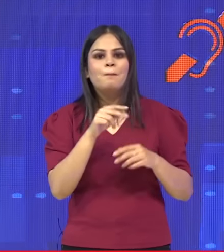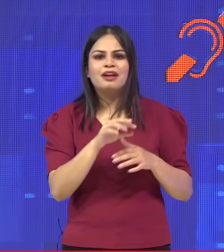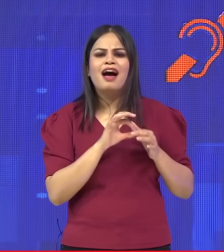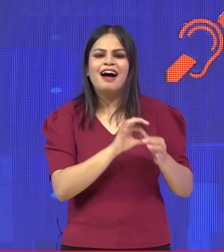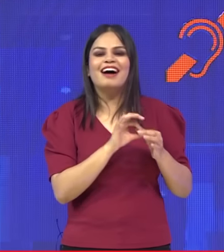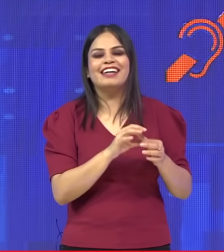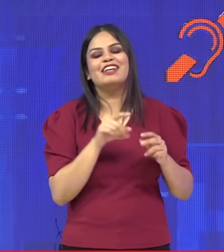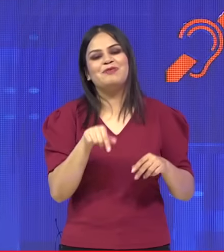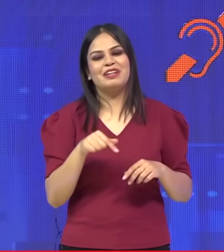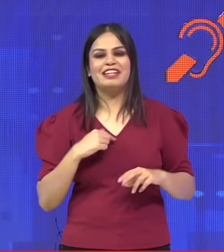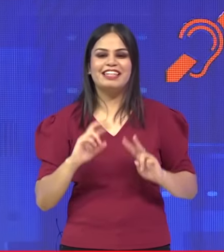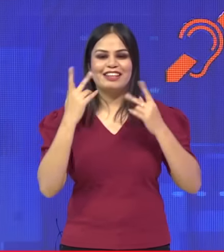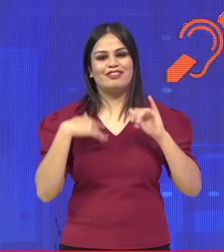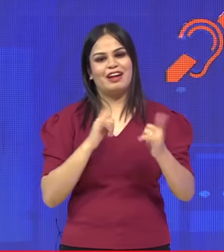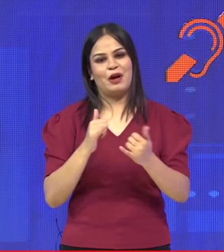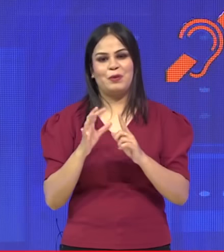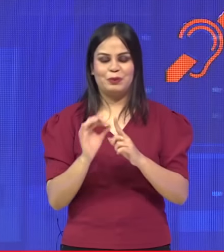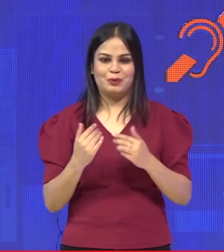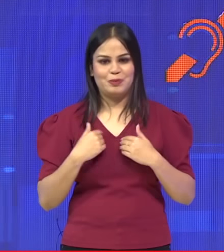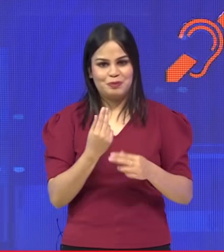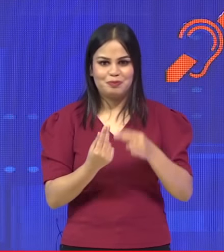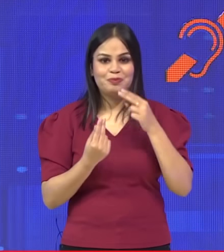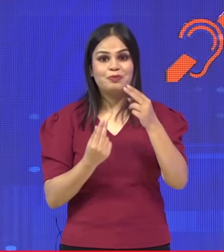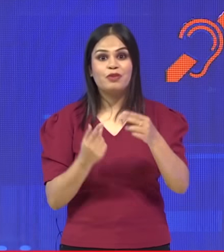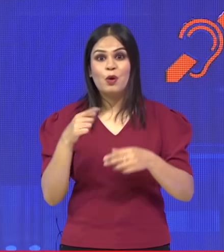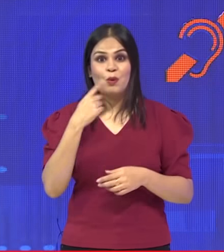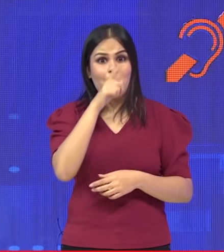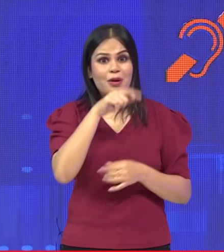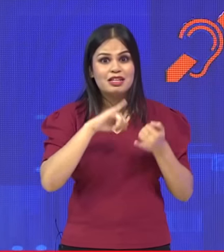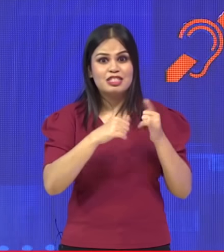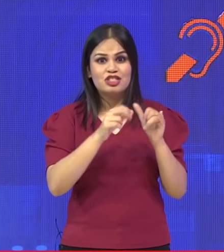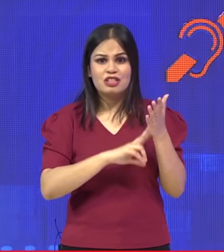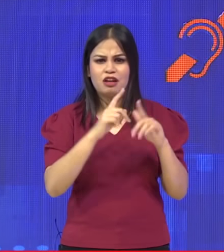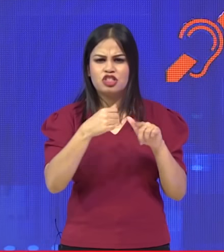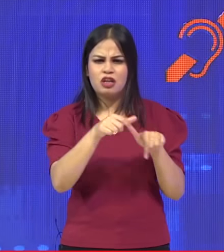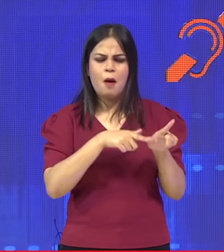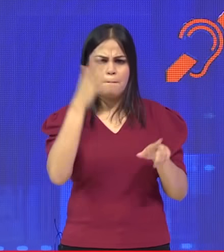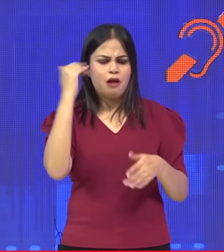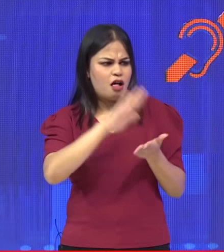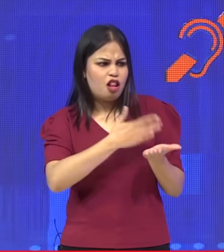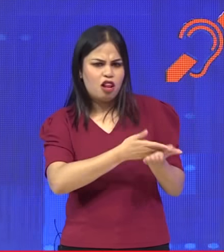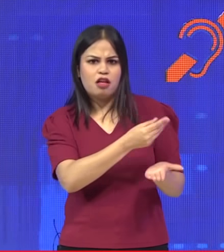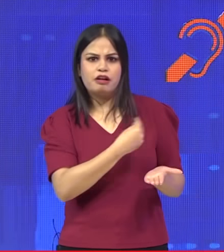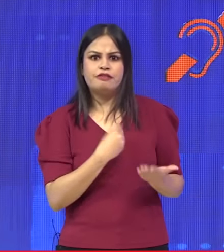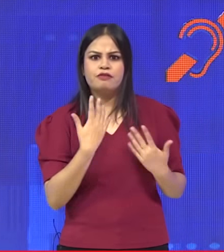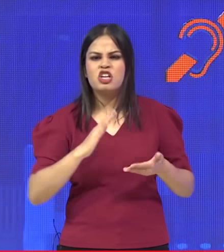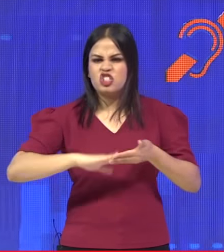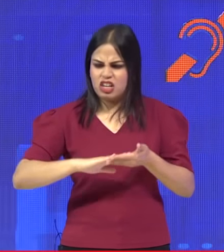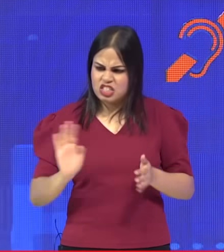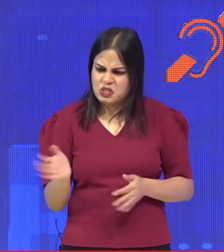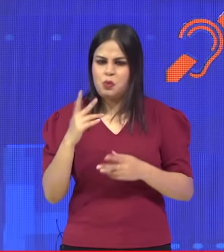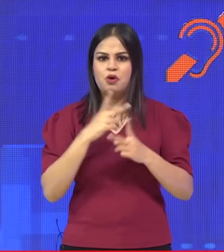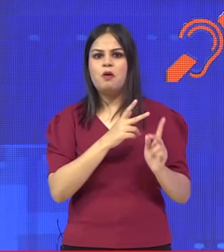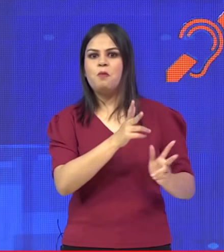वे हैव यह संजू ने भी बहुत मुझे शादी के लिए कन्वेंस करने की कोशिश की है की